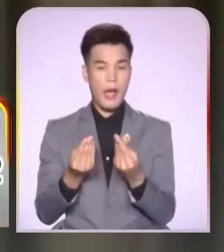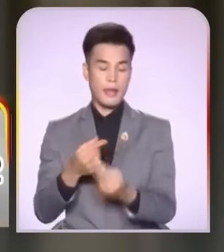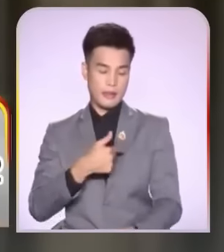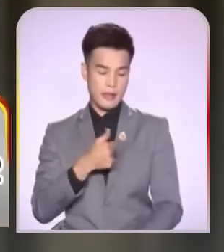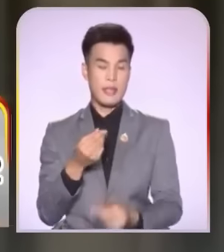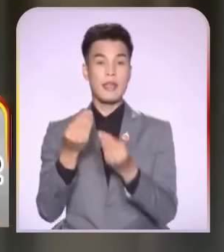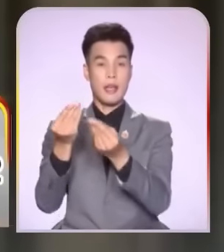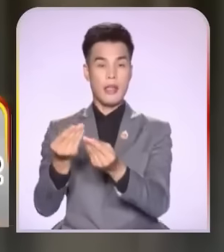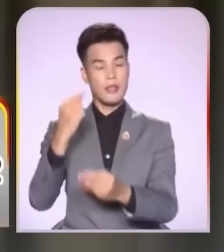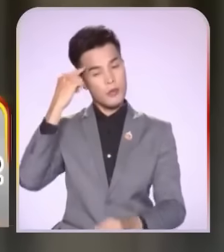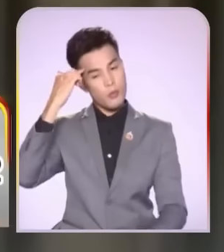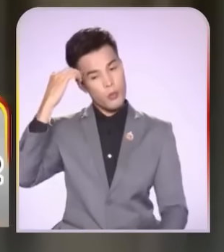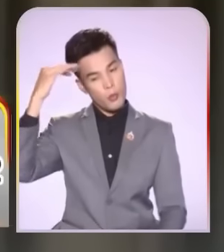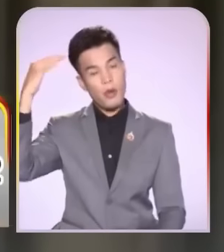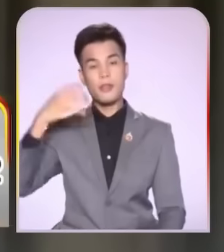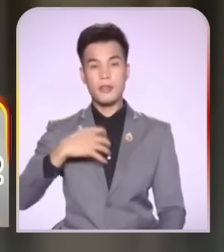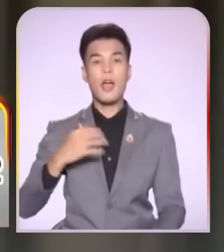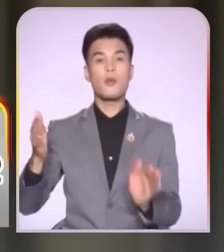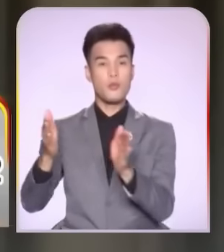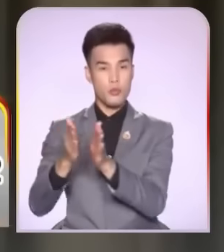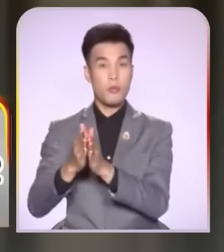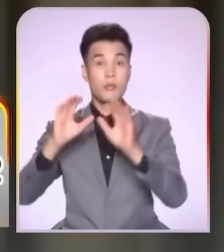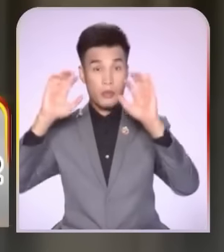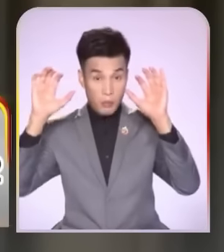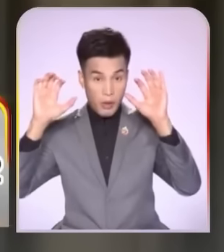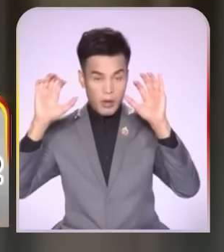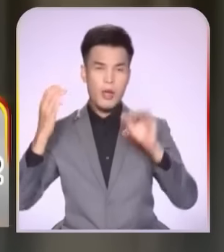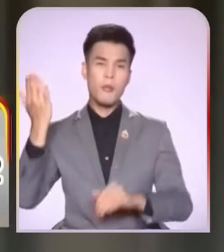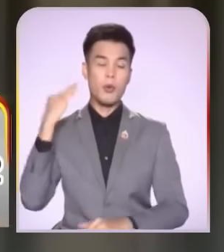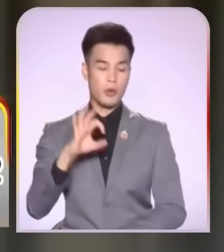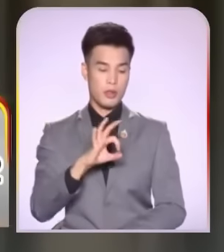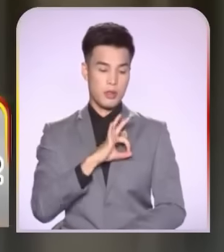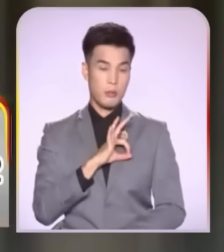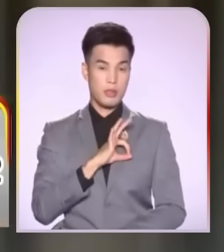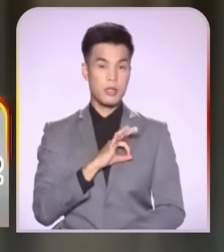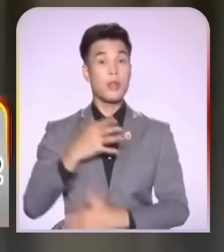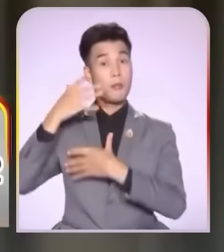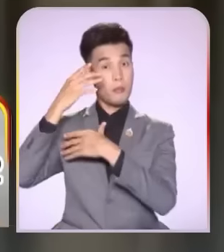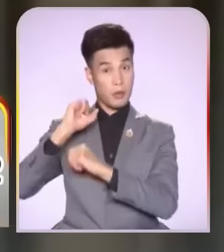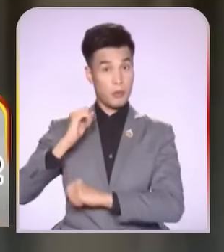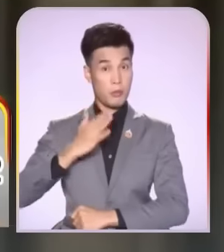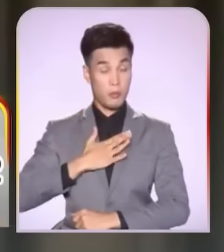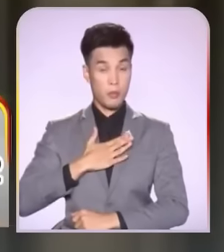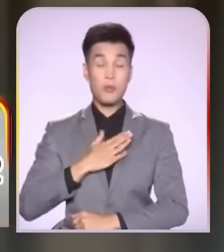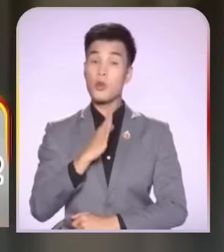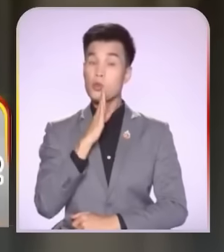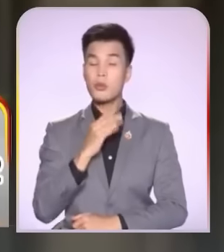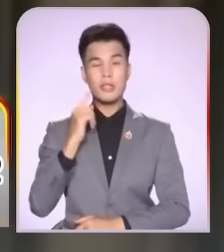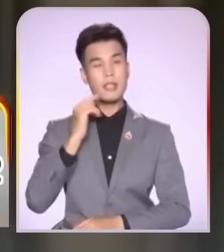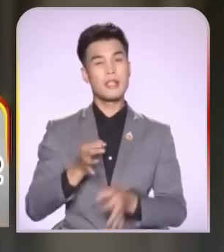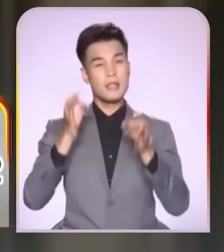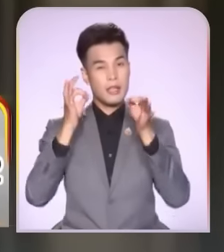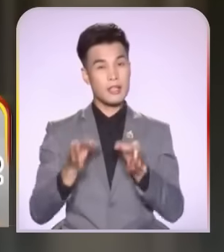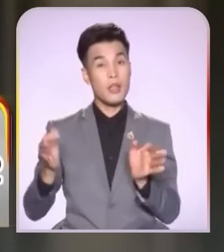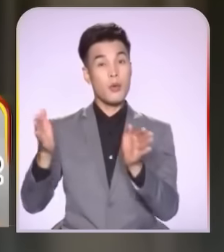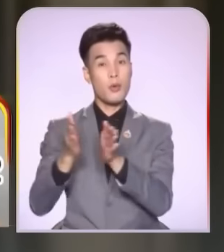ใจมีความหวังลึกๆต้องการร่วมรัฐบาลในฐานะเคยเป็นสมาชิกพรรคประชาธิปัตย์มาก่อนหากพรรคตัดสินใจเข้าร่วม